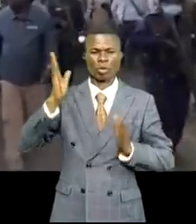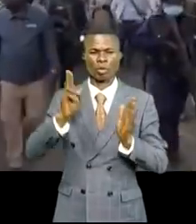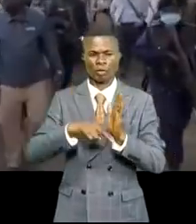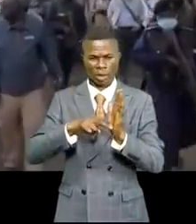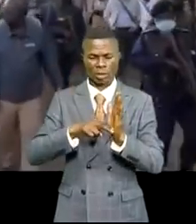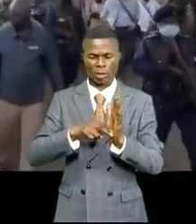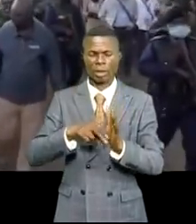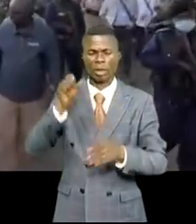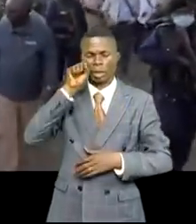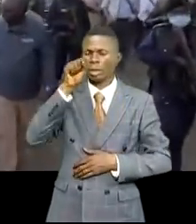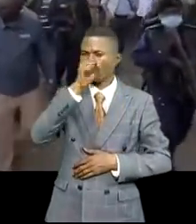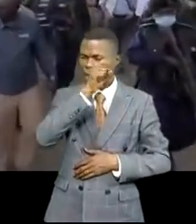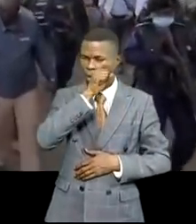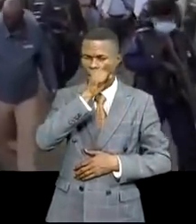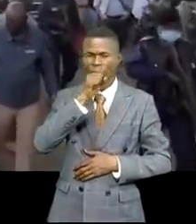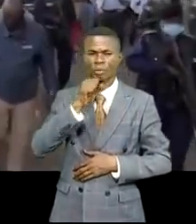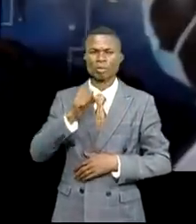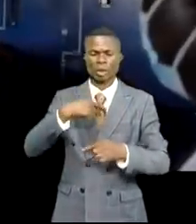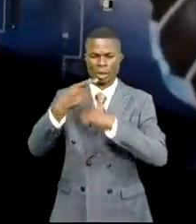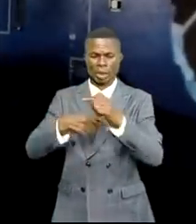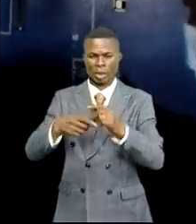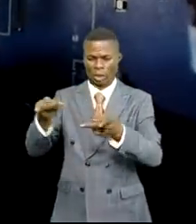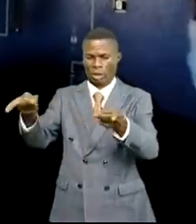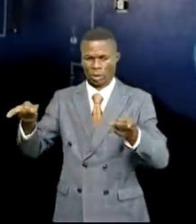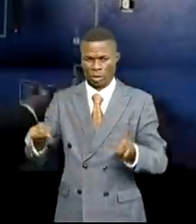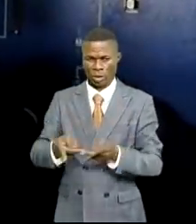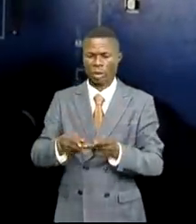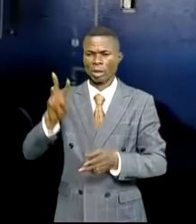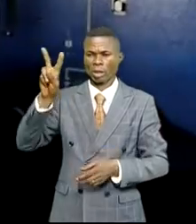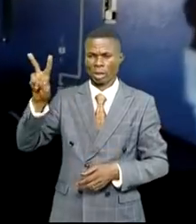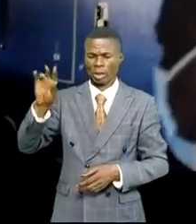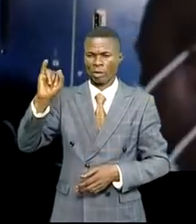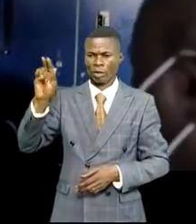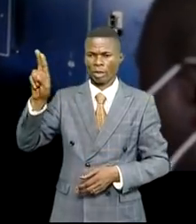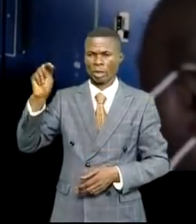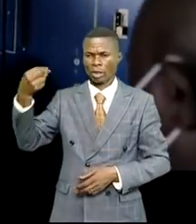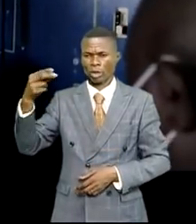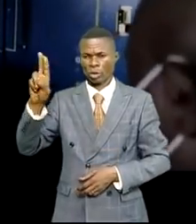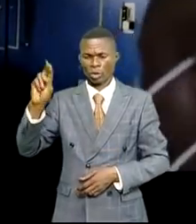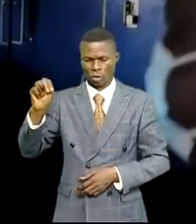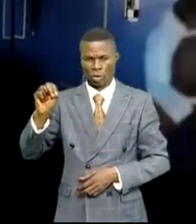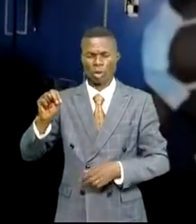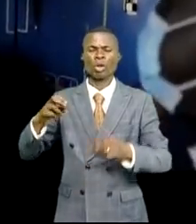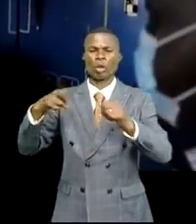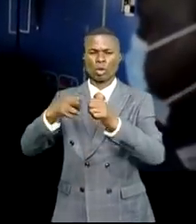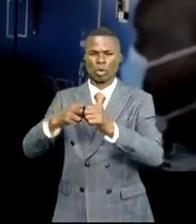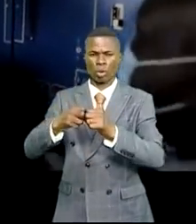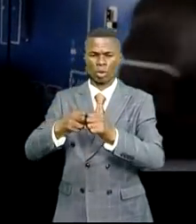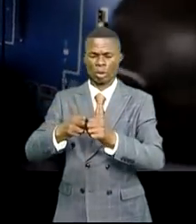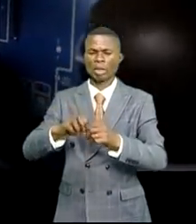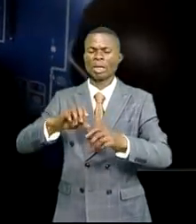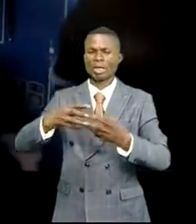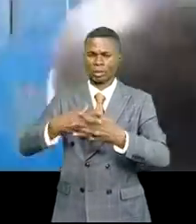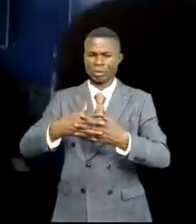Samalukonde Kienge, qui a lancé à partir du poste de Virunga Energy, une branche de la fondation Virunga, le rétablissement